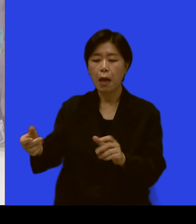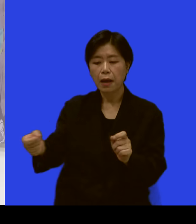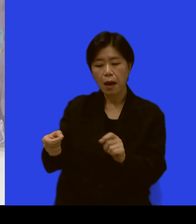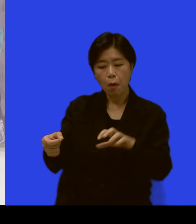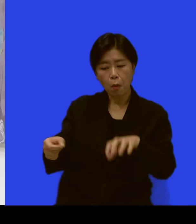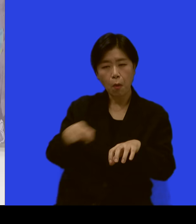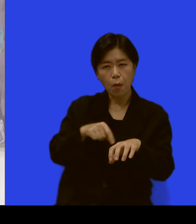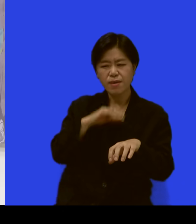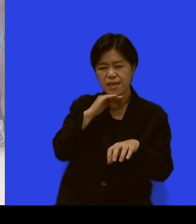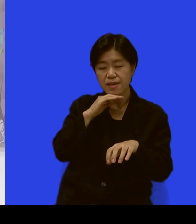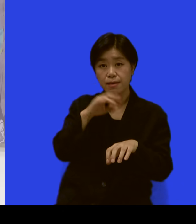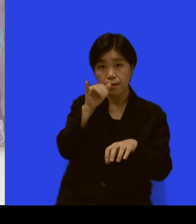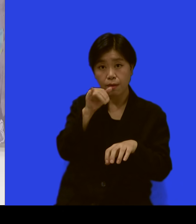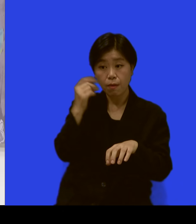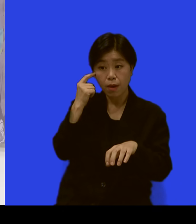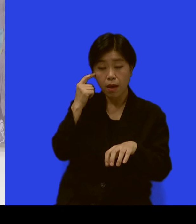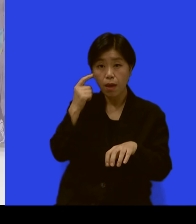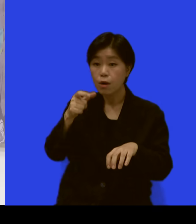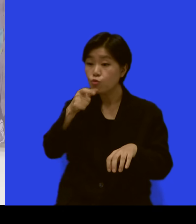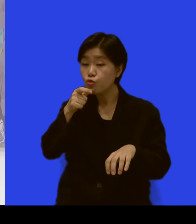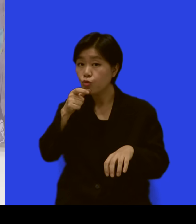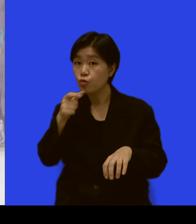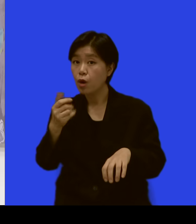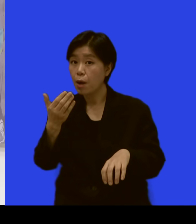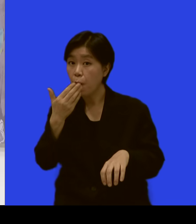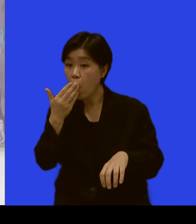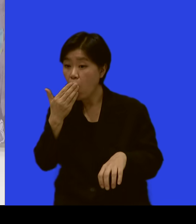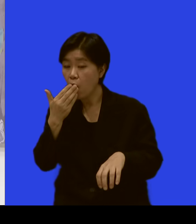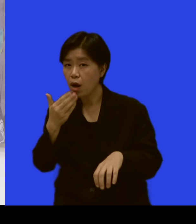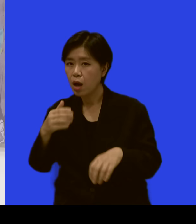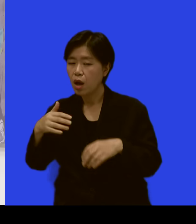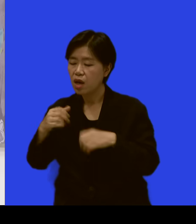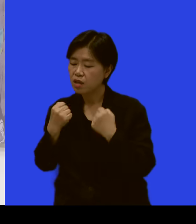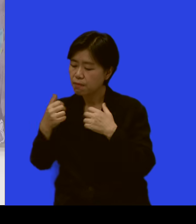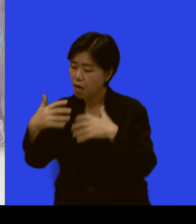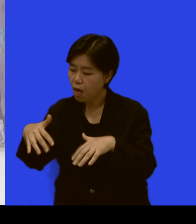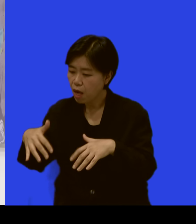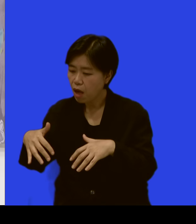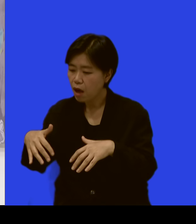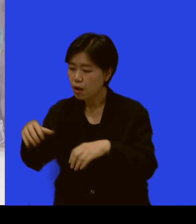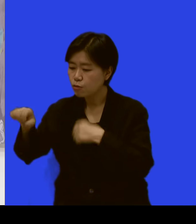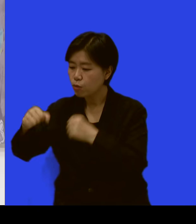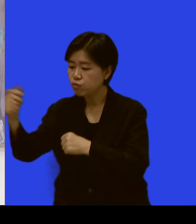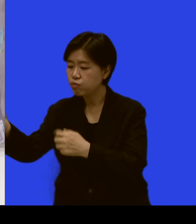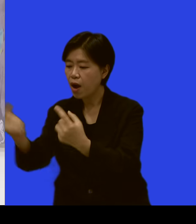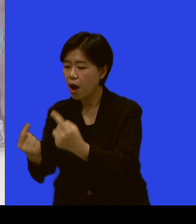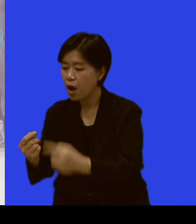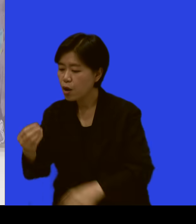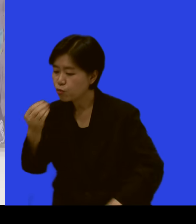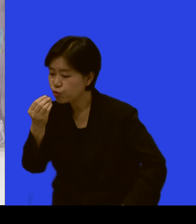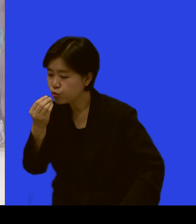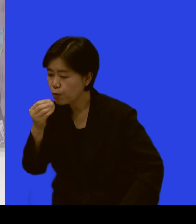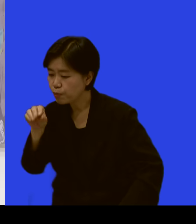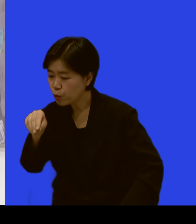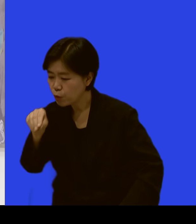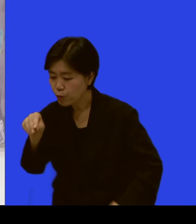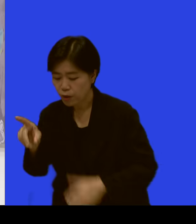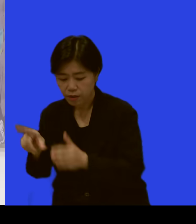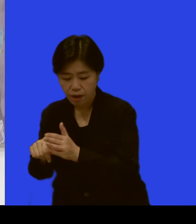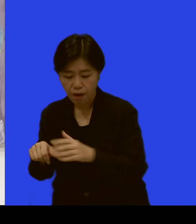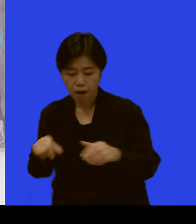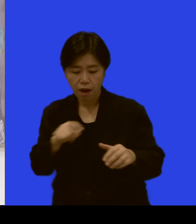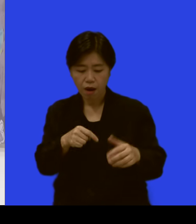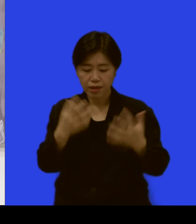우리가 목자 없이 물가에 가면은 잡아 먹히는 거죠. 네네. 목자가 있을 때만 갈 수 있는 곳이